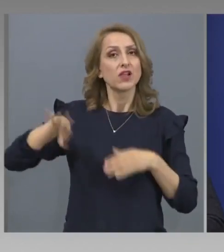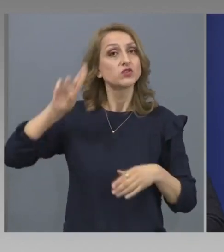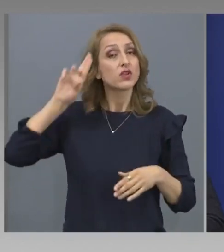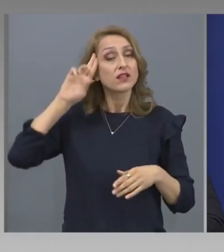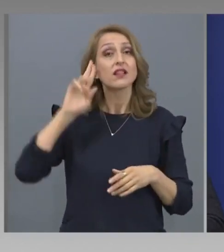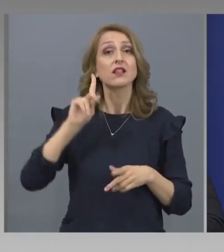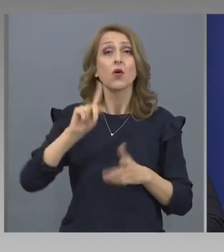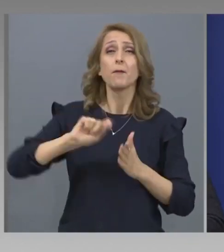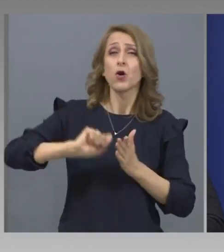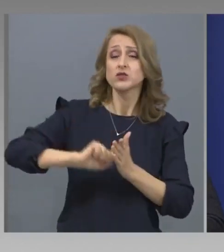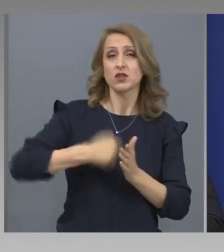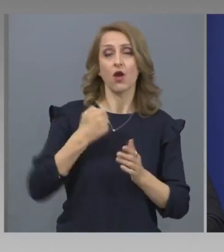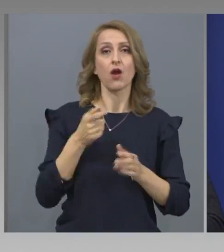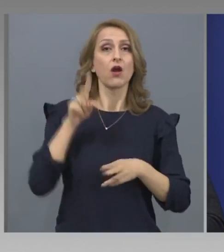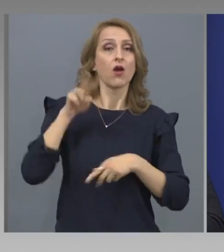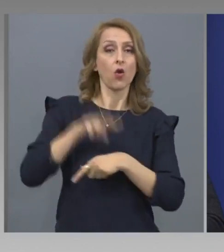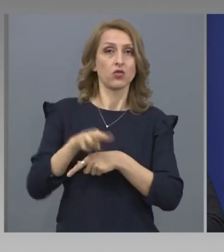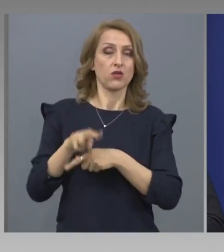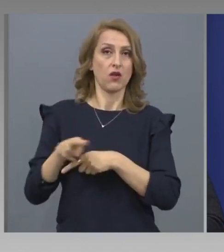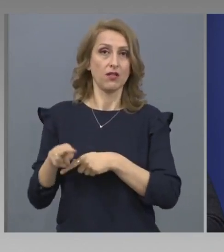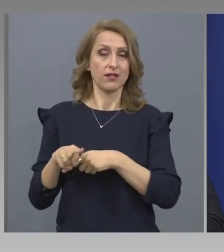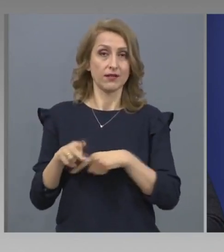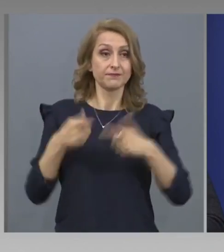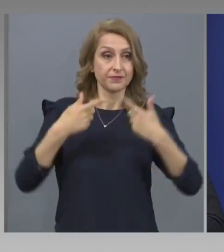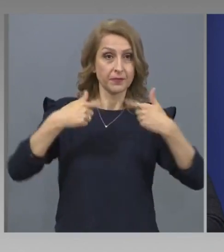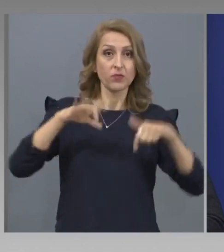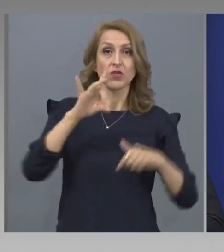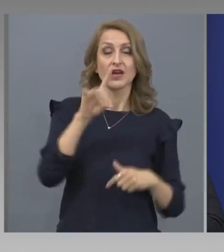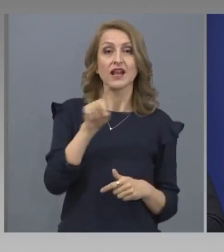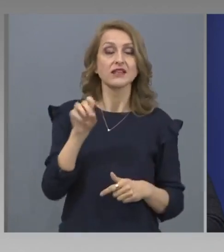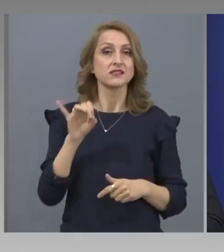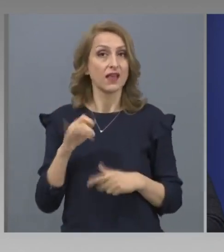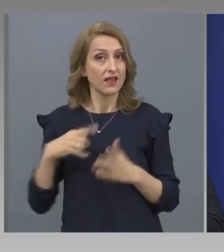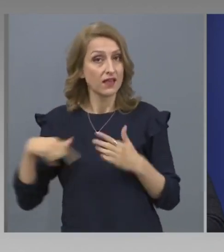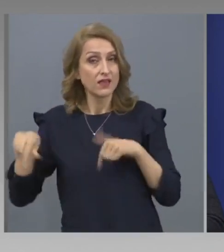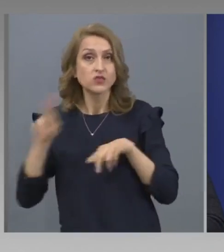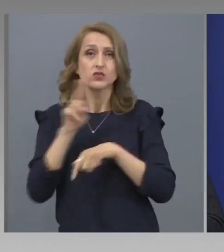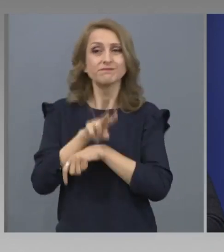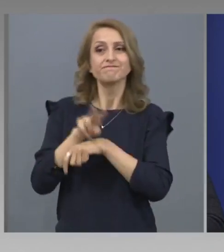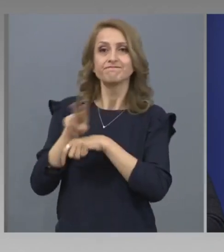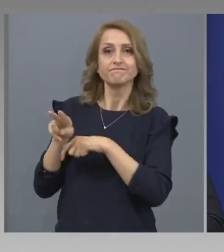още по-строг контрол от регионалните здравни инспекции.